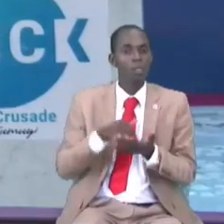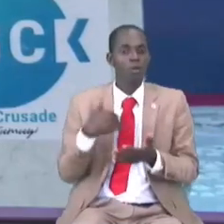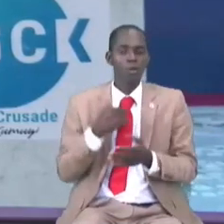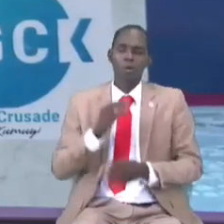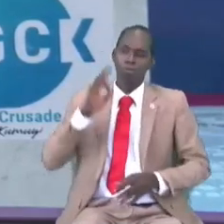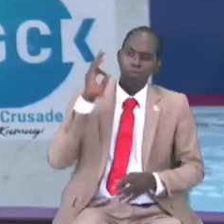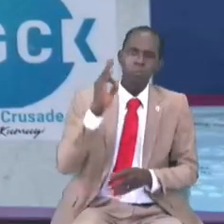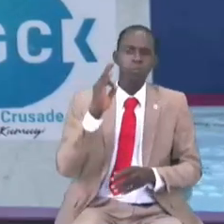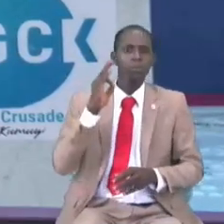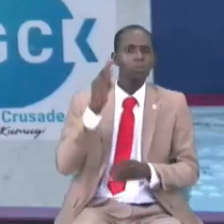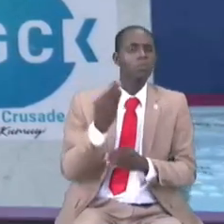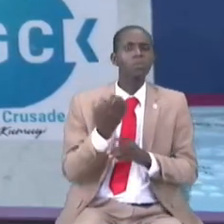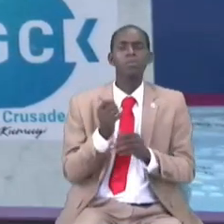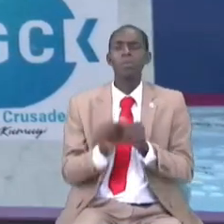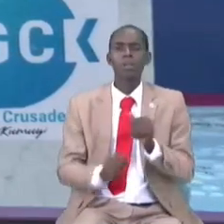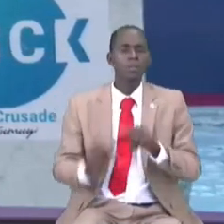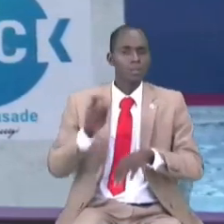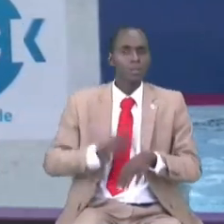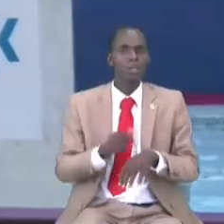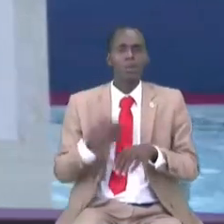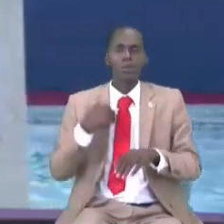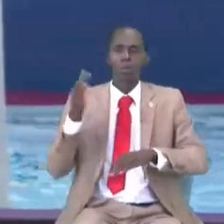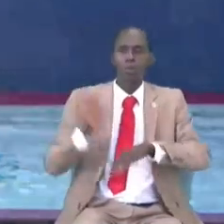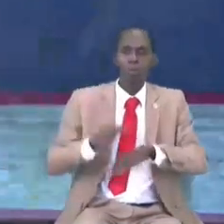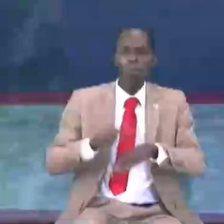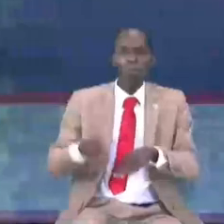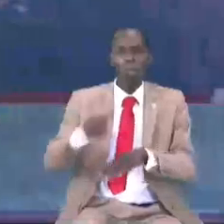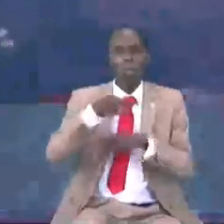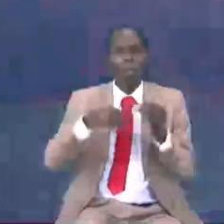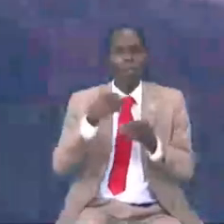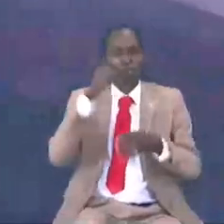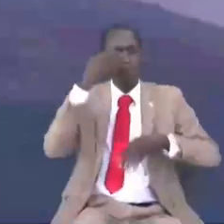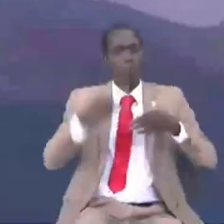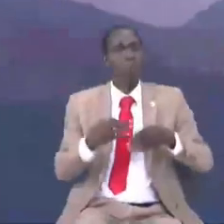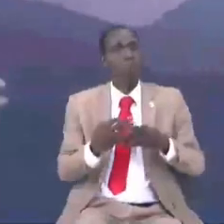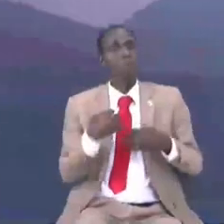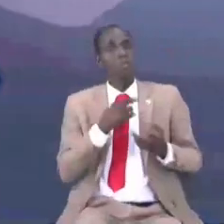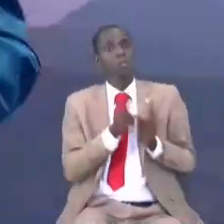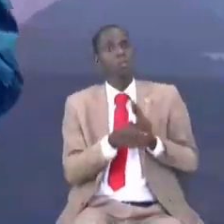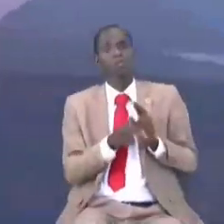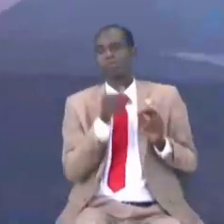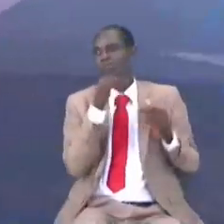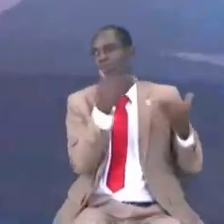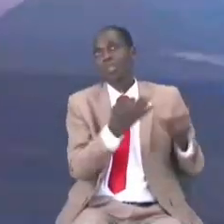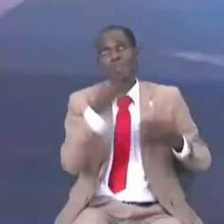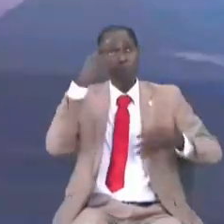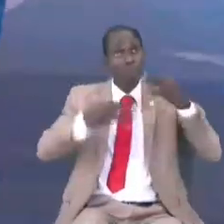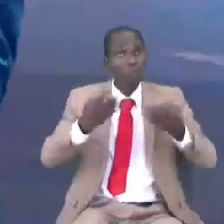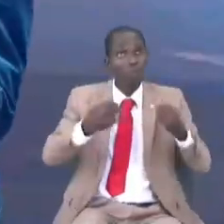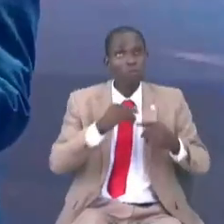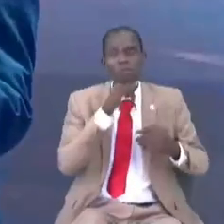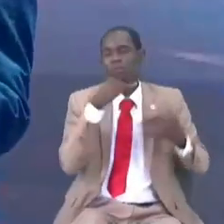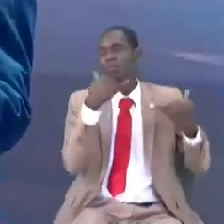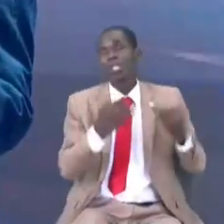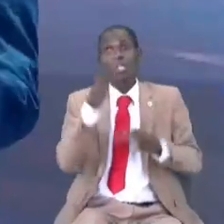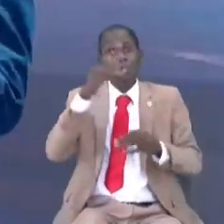Nous les avertissons sur le jugement à venir. Le jugement ne peut pas venir comme ça. Et si ça doit venir, ce n'est pas moi. Ça peut arriver à